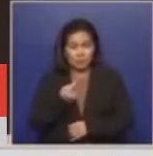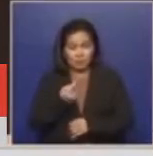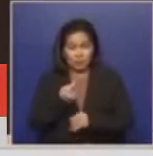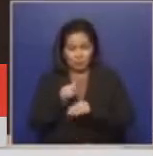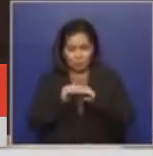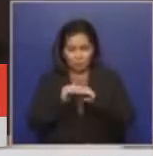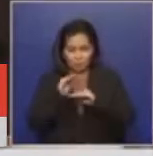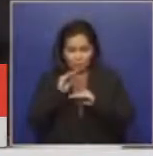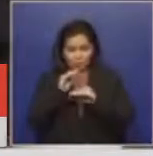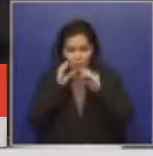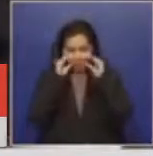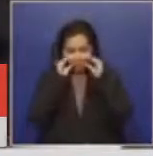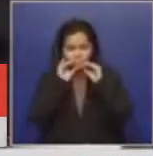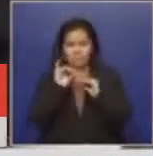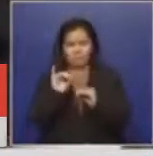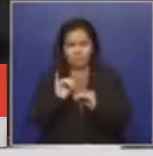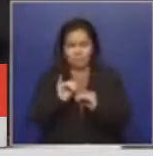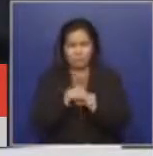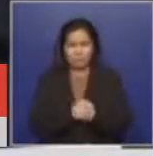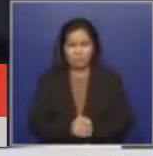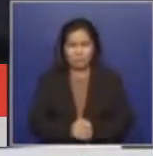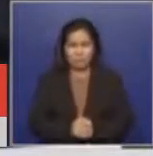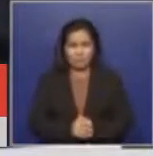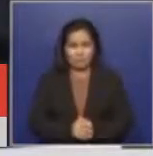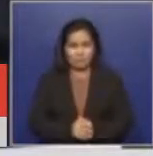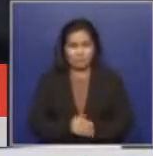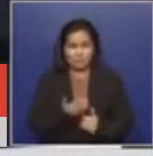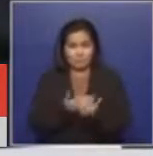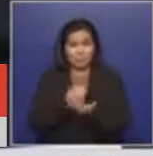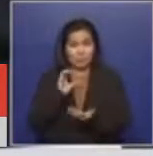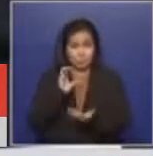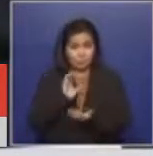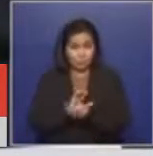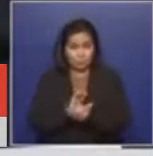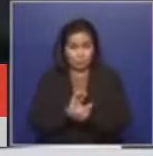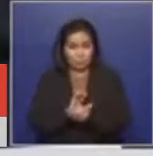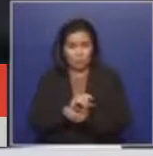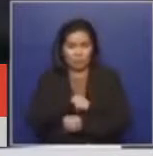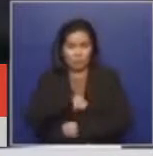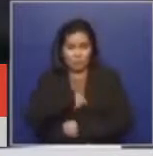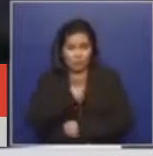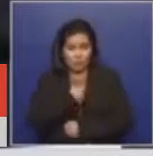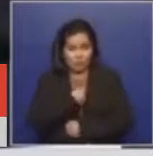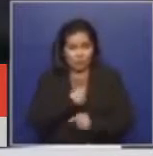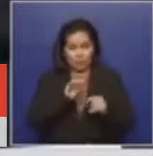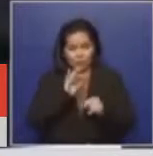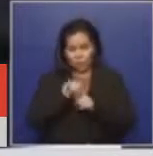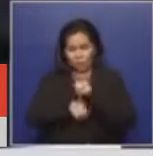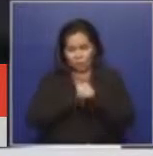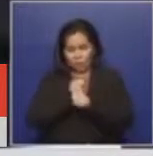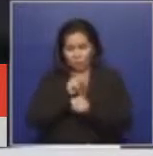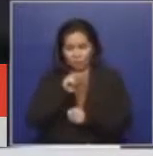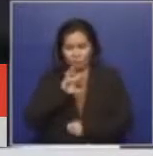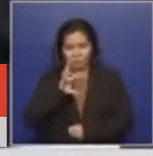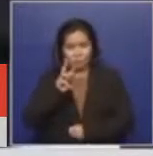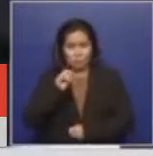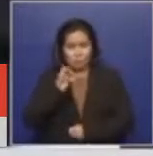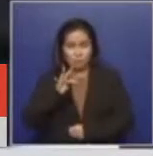ครับงบประมาณรายจ่ายปี64เนี่ยยังมีปัญหาครับ